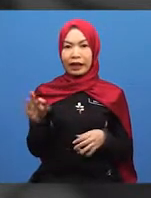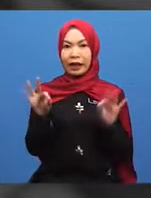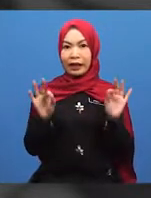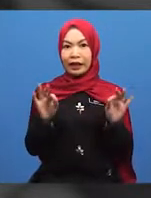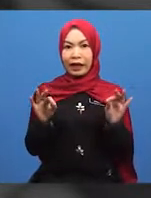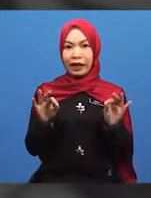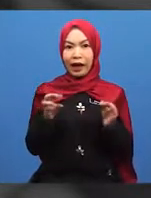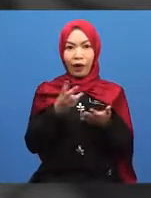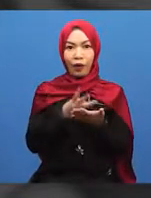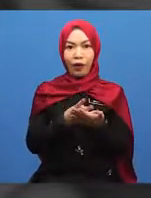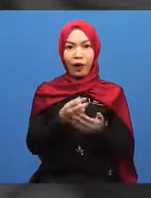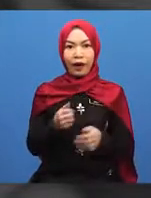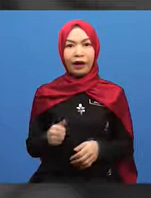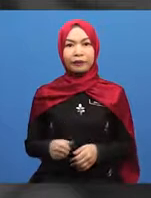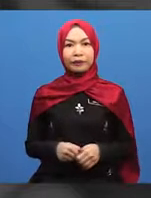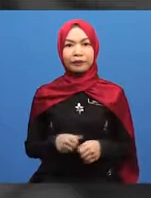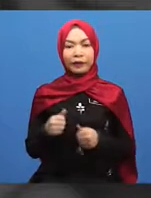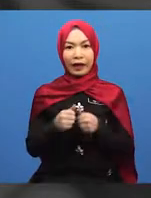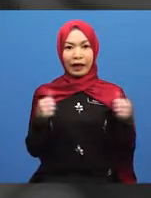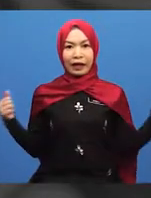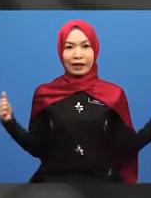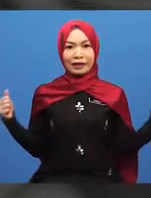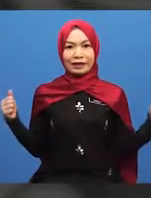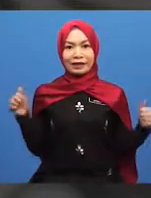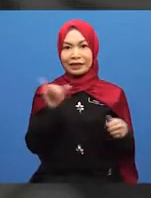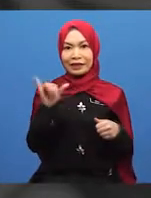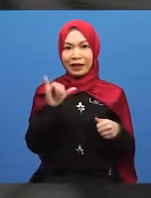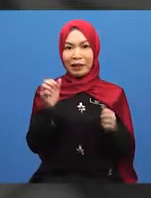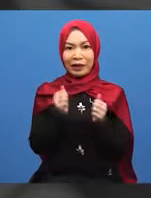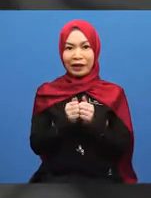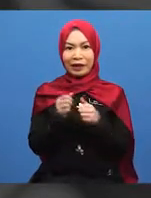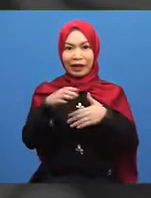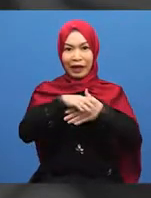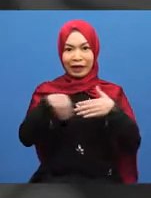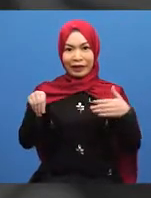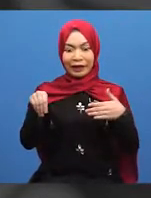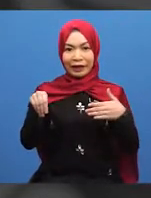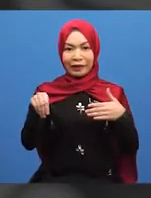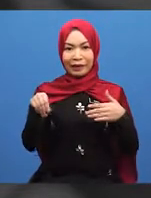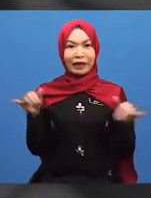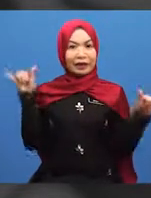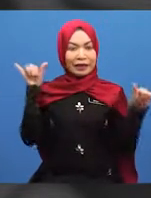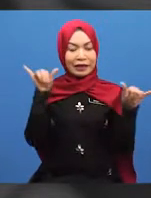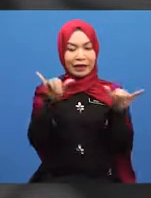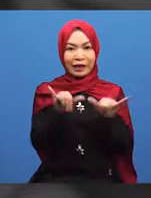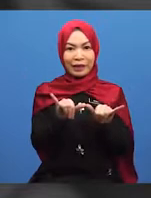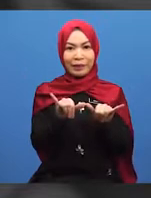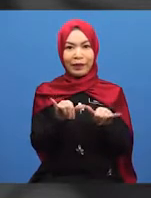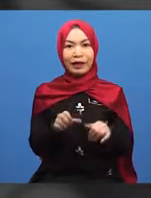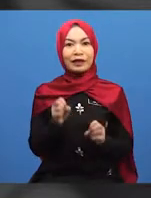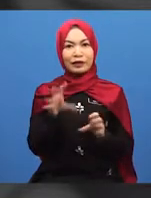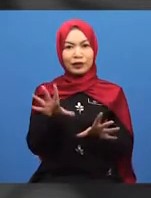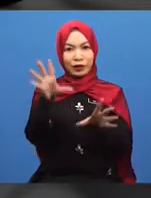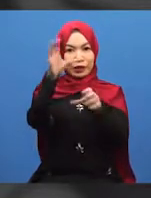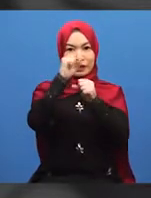asing, maka dikatakan keseimbangan pasaran wang telah tercapai. Persoalan yang timbul sekarang